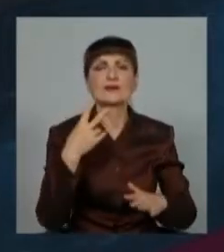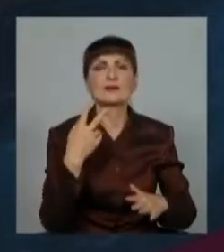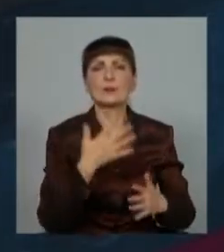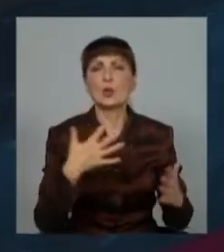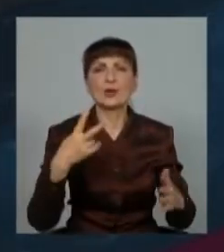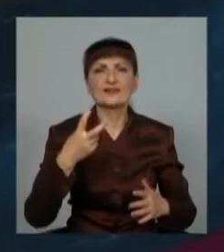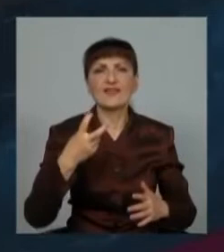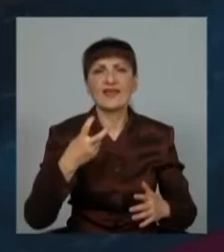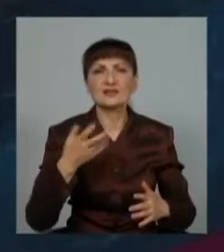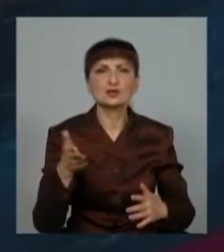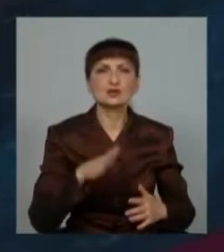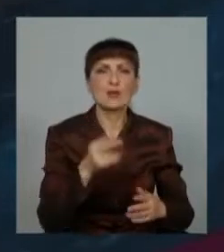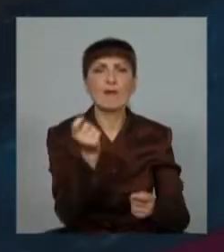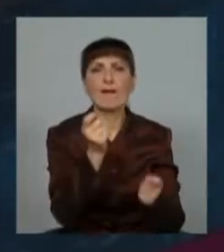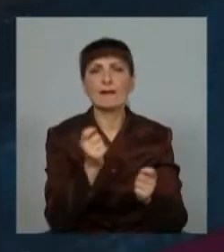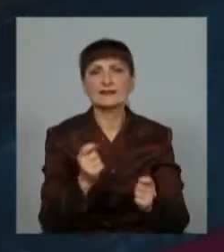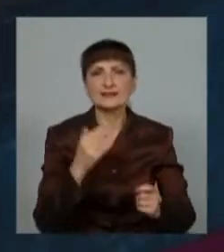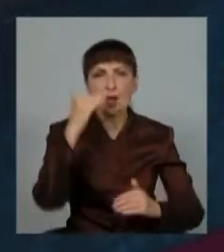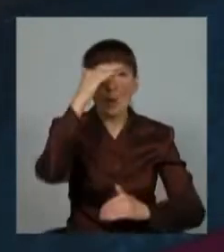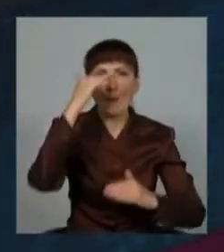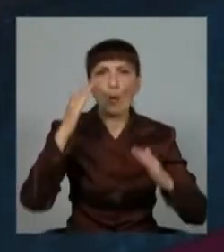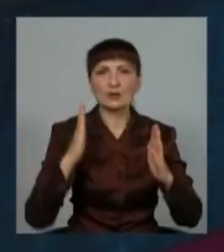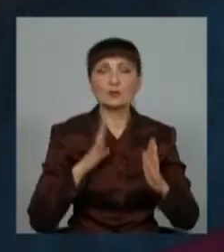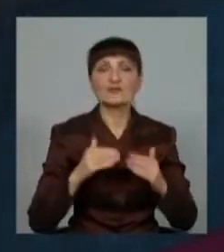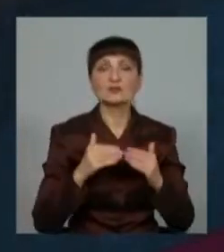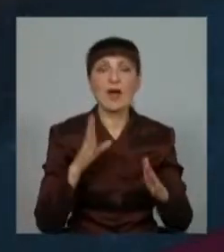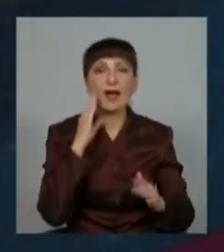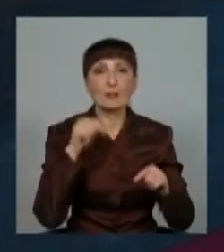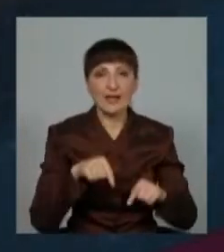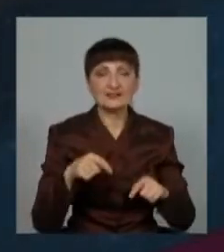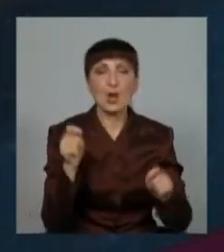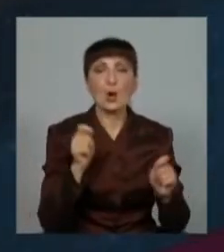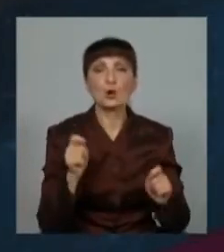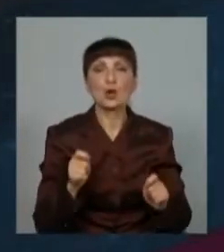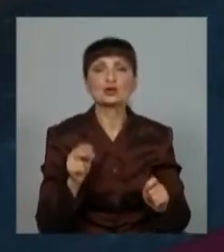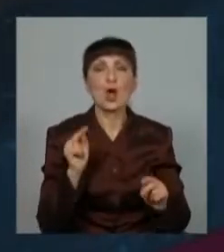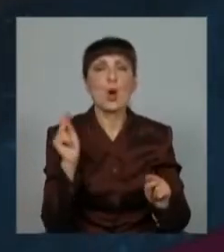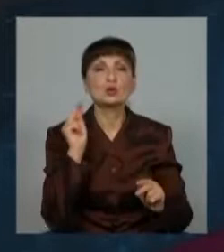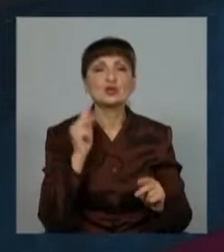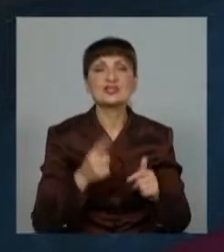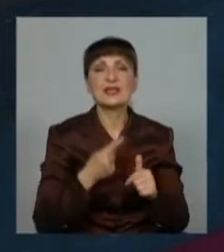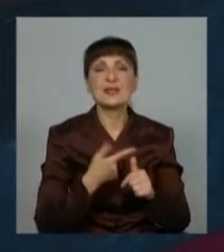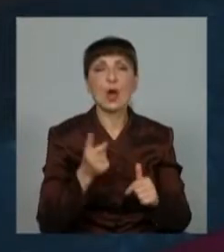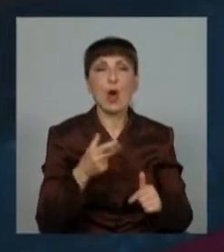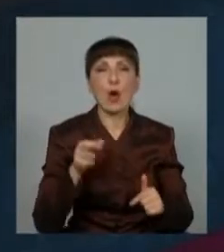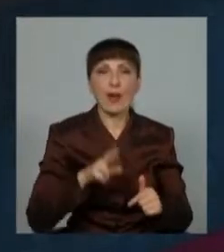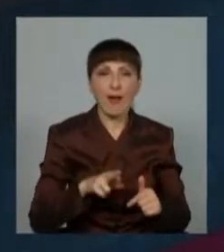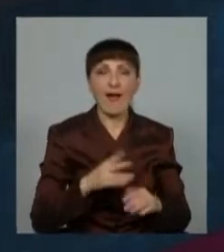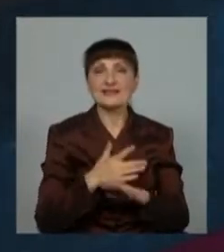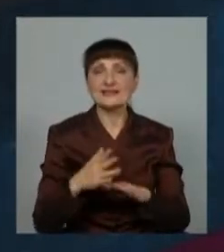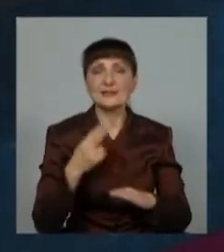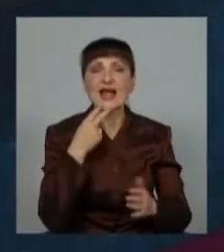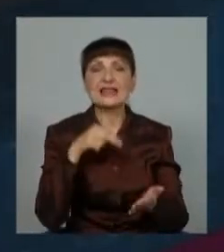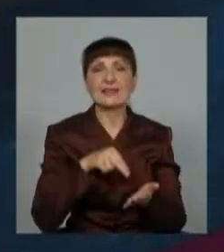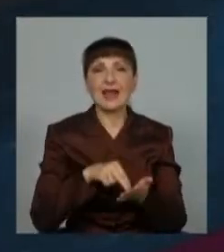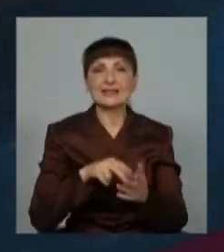десятков художественных работ и сотни портретов. Он был выпускником Алма-Атинского художественного училища имени Гоголя, а затем и Ленинградского